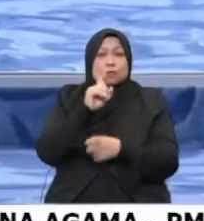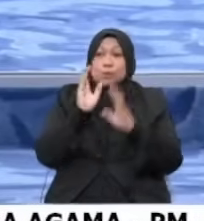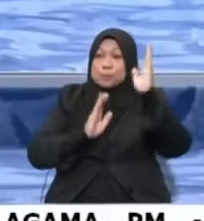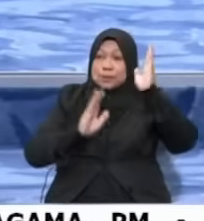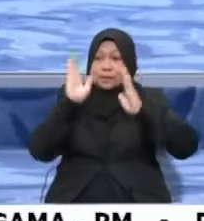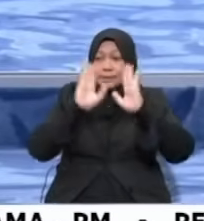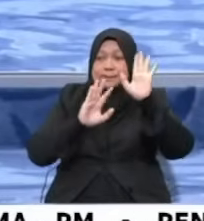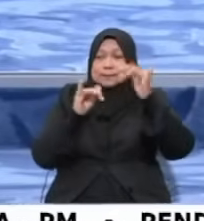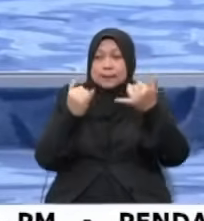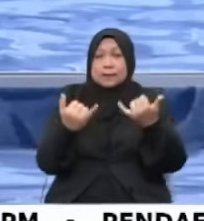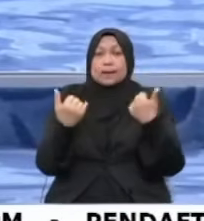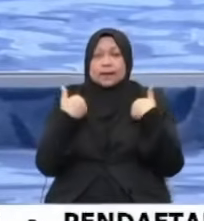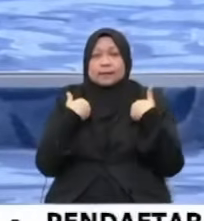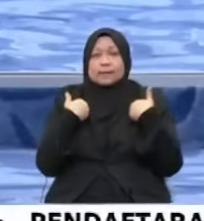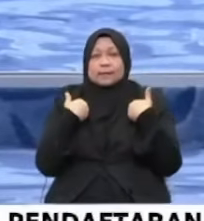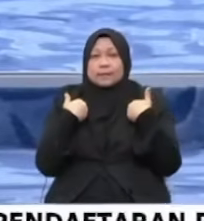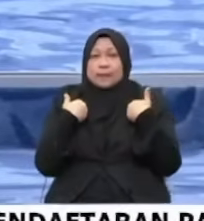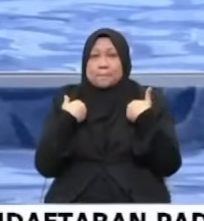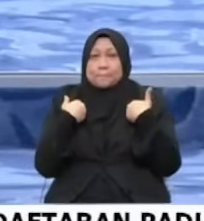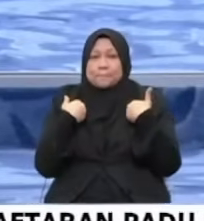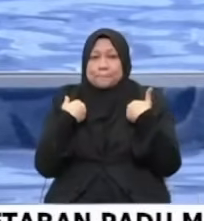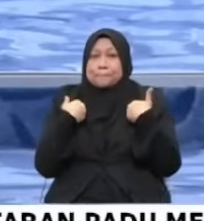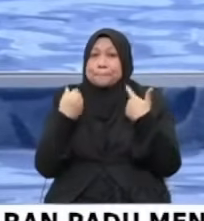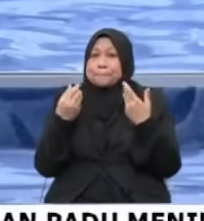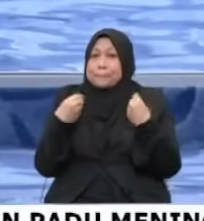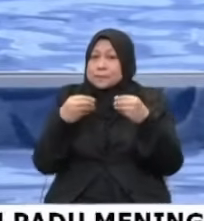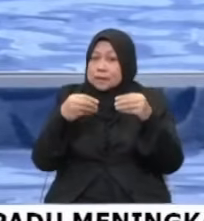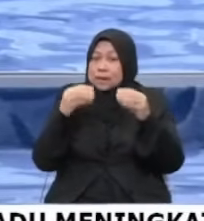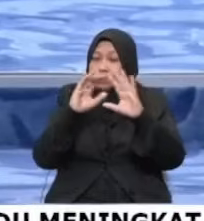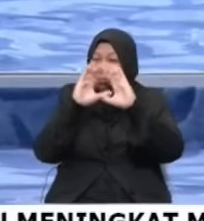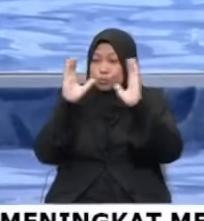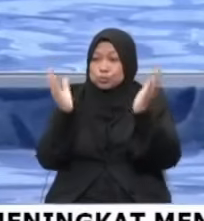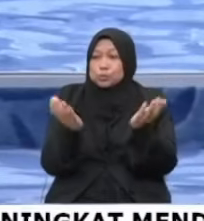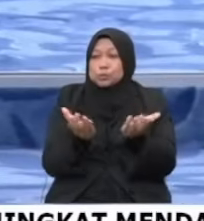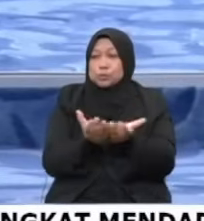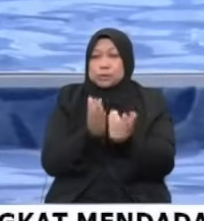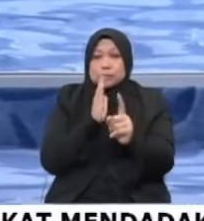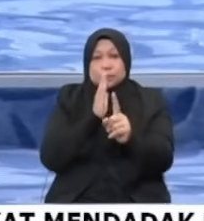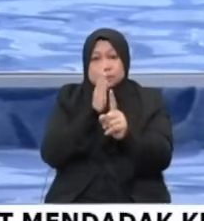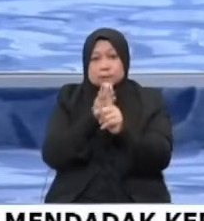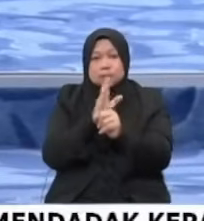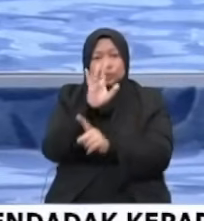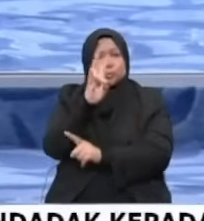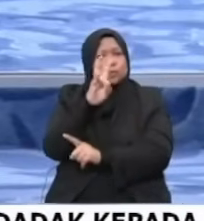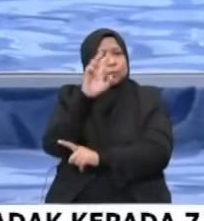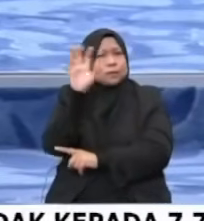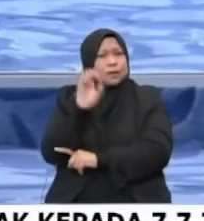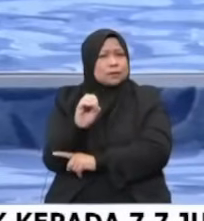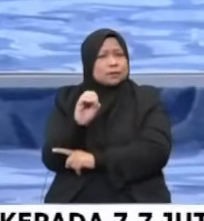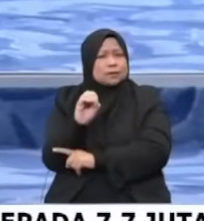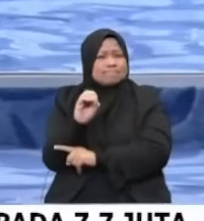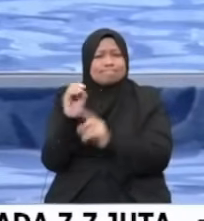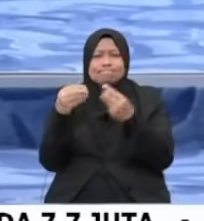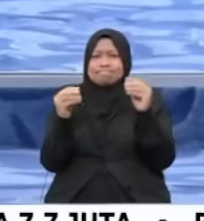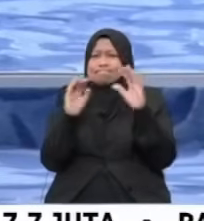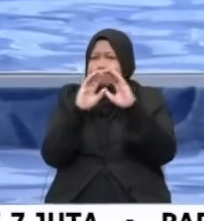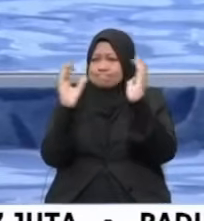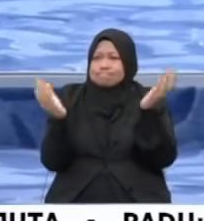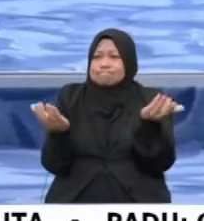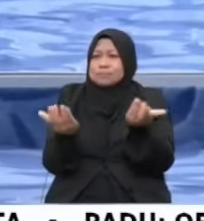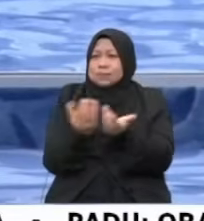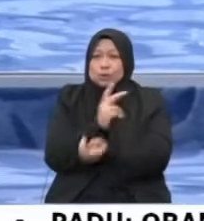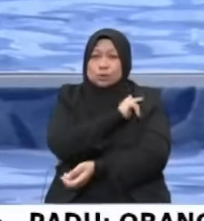sekarang mendapat pasaran dunia mencecah 7% pasaran dunia itu